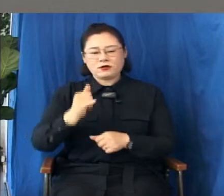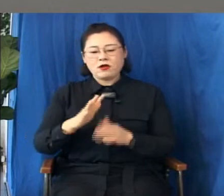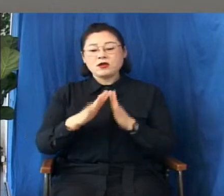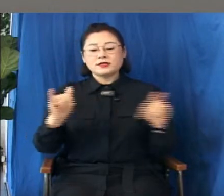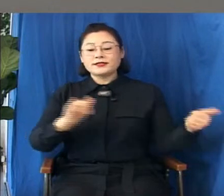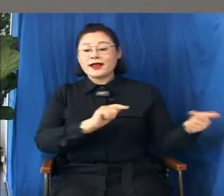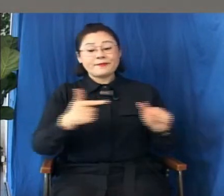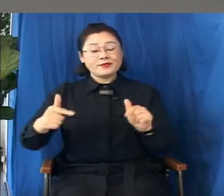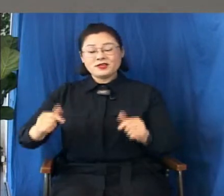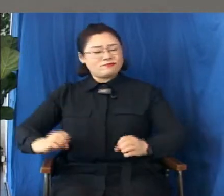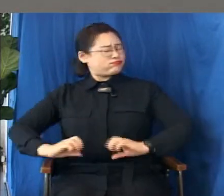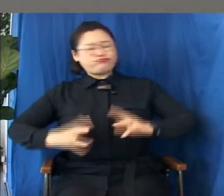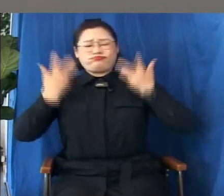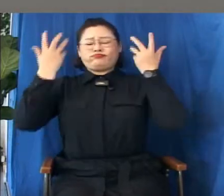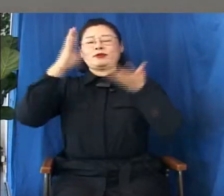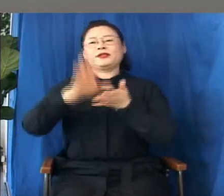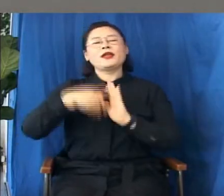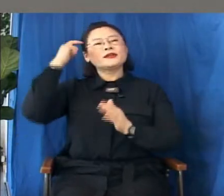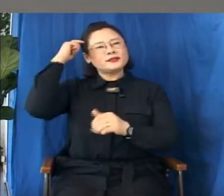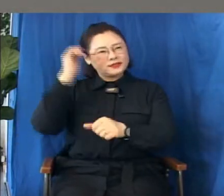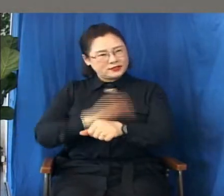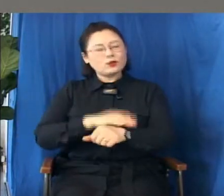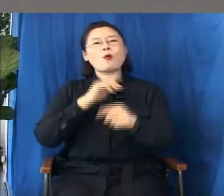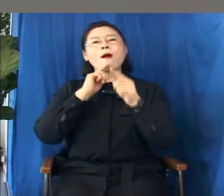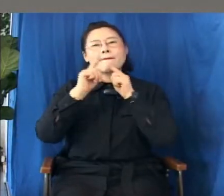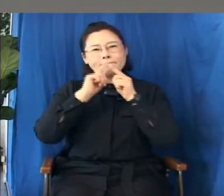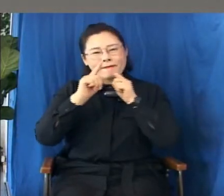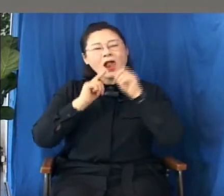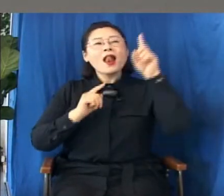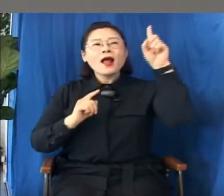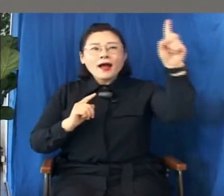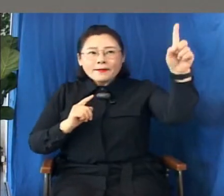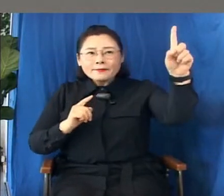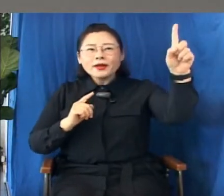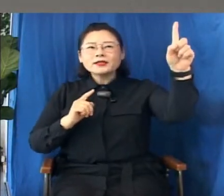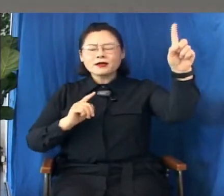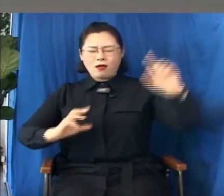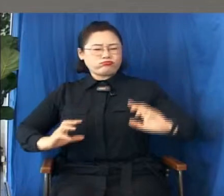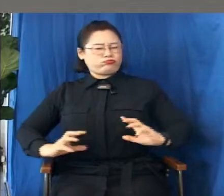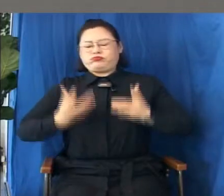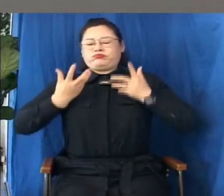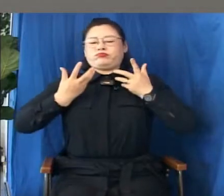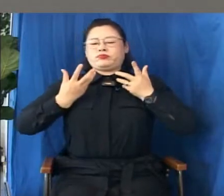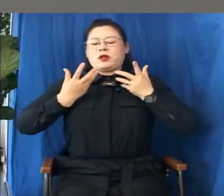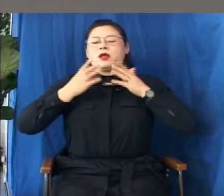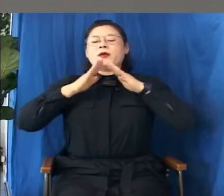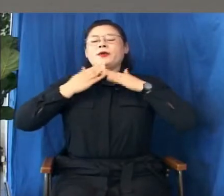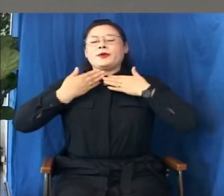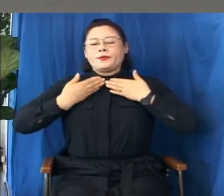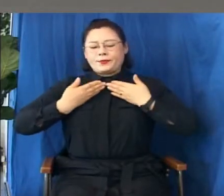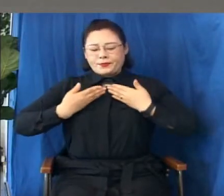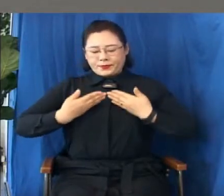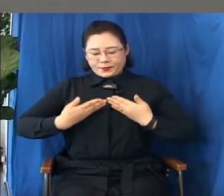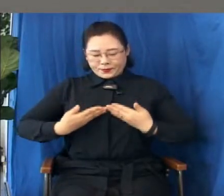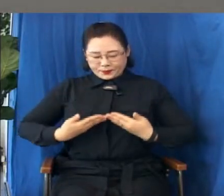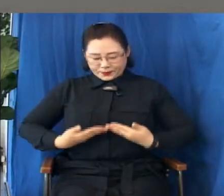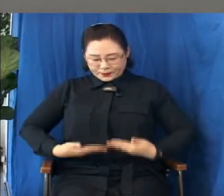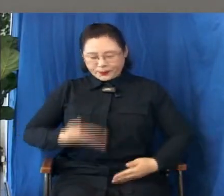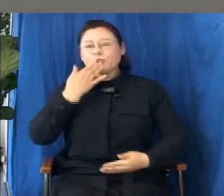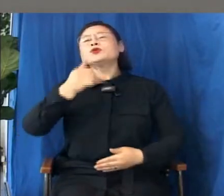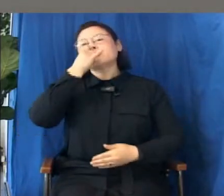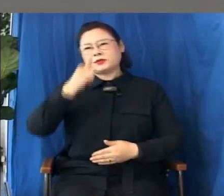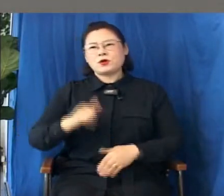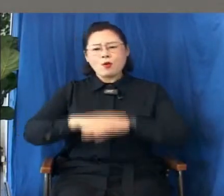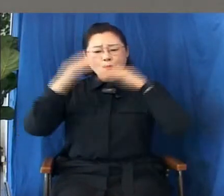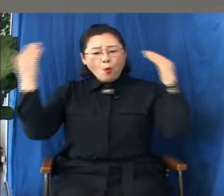그곳에 지혜로운 말 한마디가 그 흥분을 다 가라앉힐 수 있잖아요. 온통 부정적인 생각으로